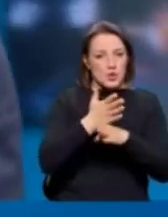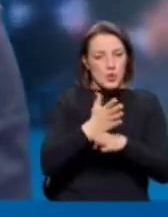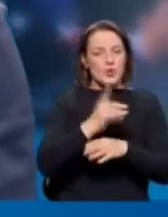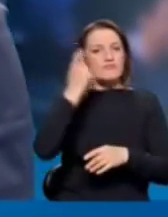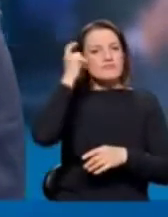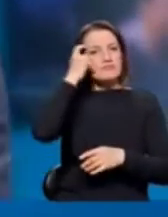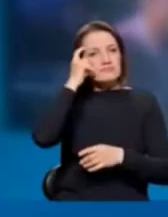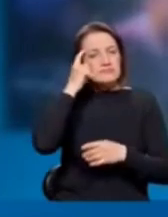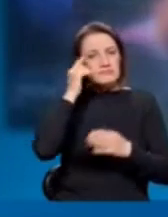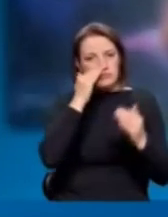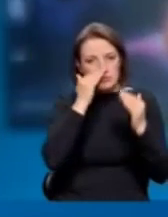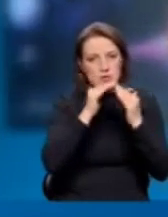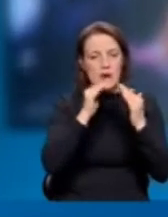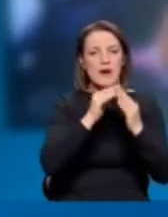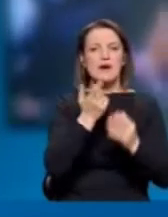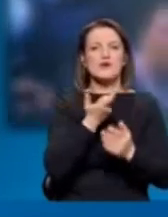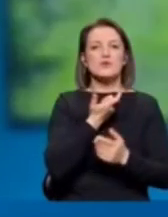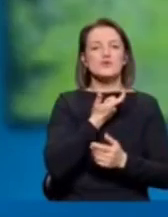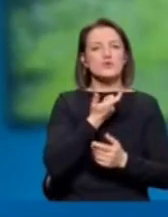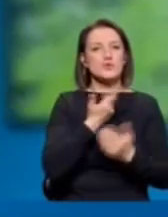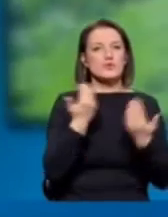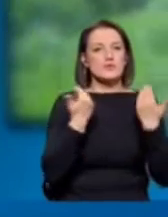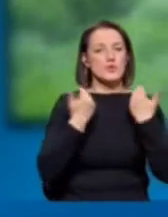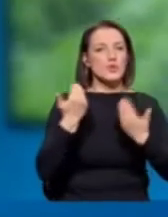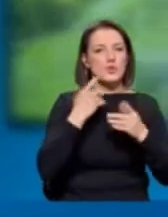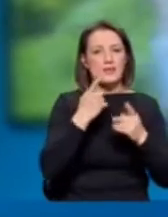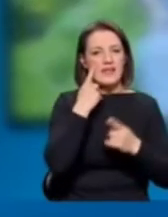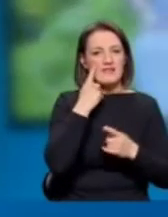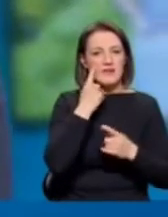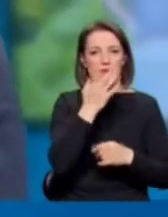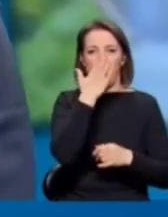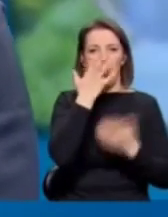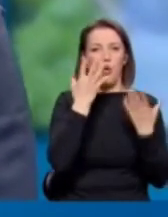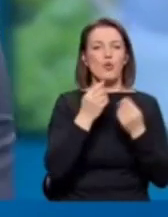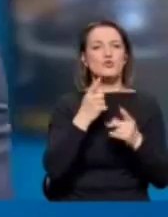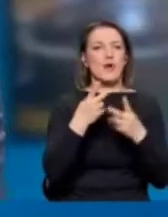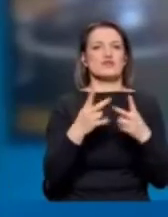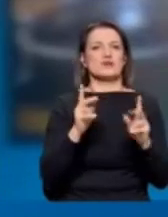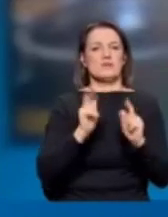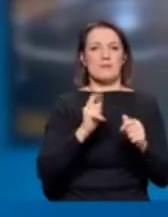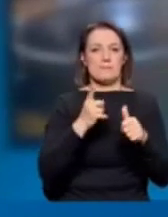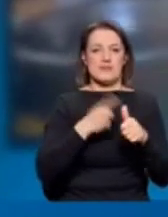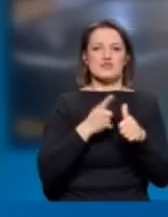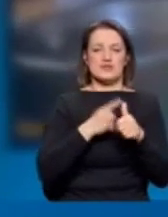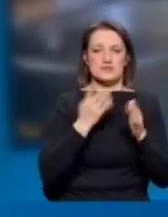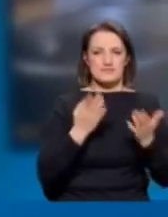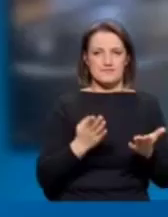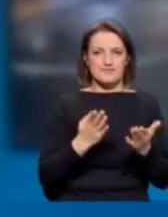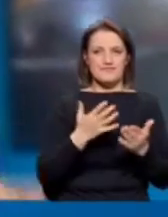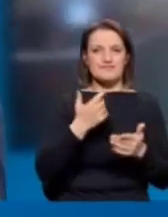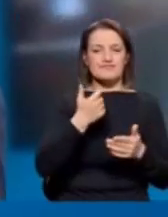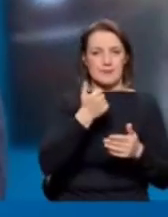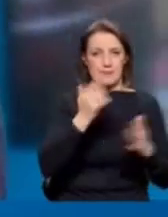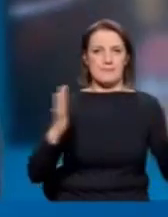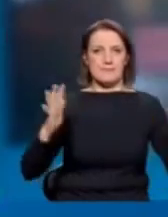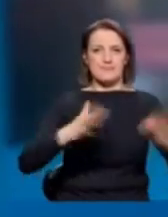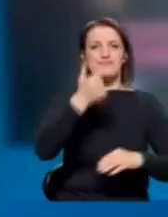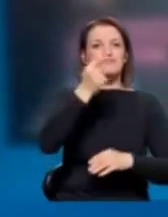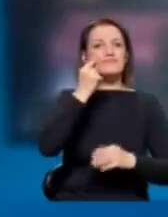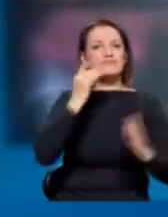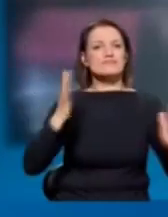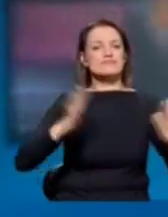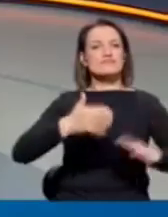içinde yapıldığı hukuk devletinin öne çıkarıldığı bir şey açıklayacaklar şimdi bu birinci aşamasız bir araya